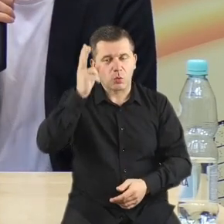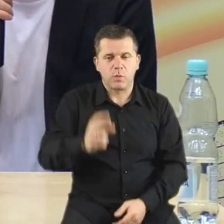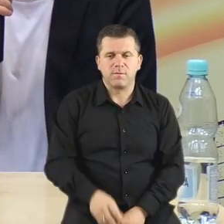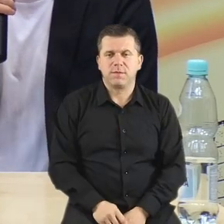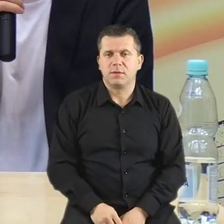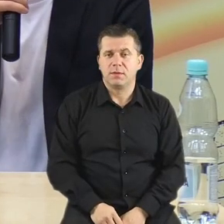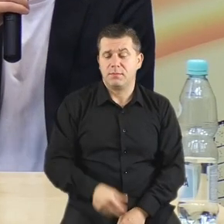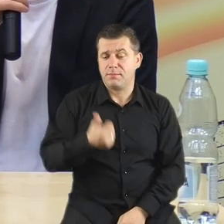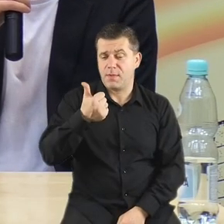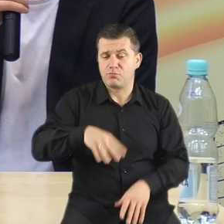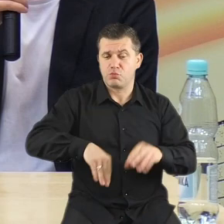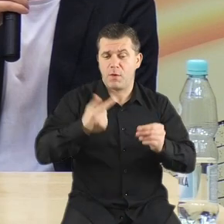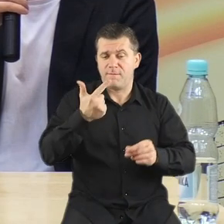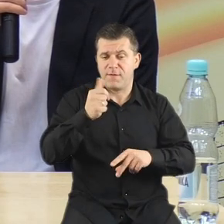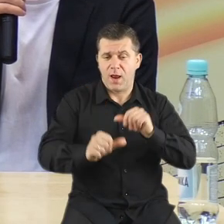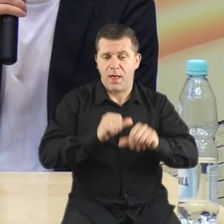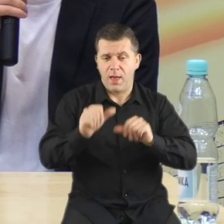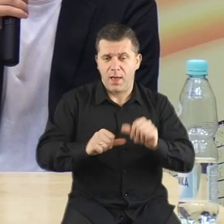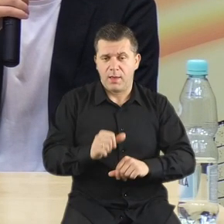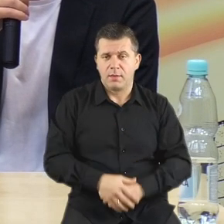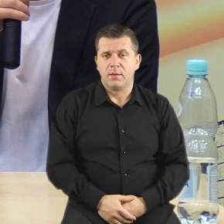Więc pierwsze dwa lata spędziłem